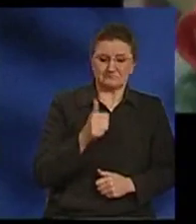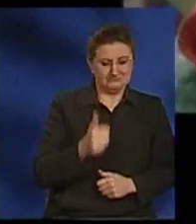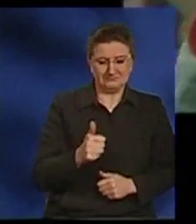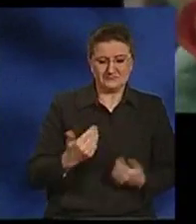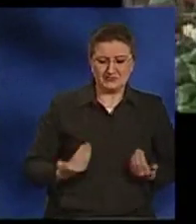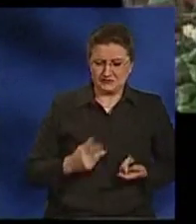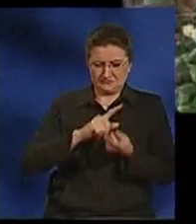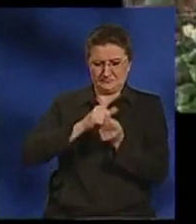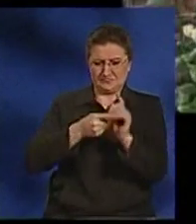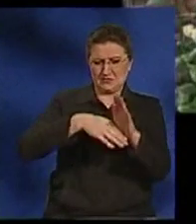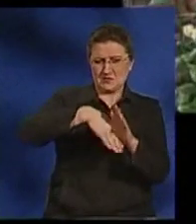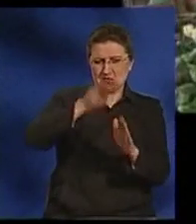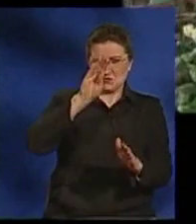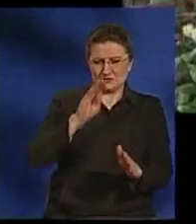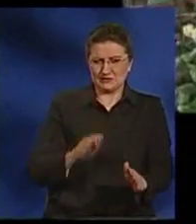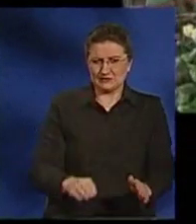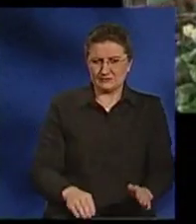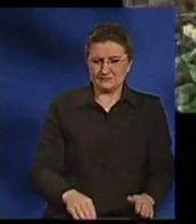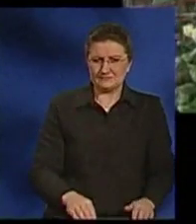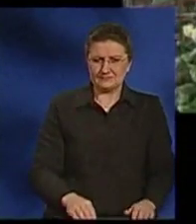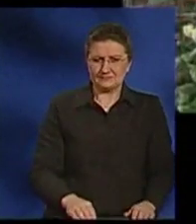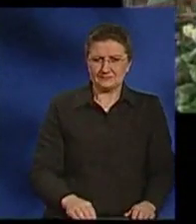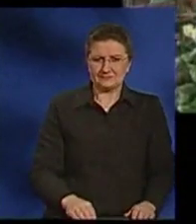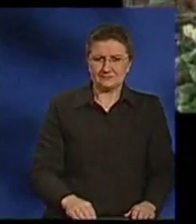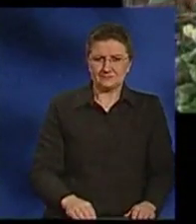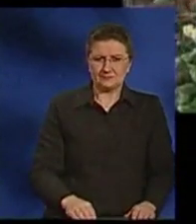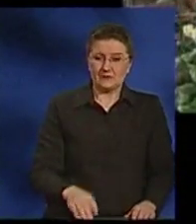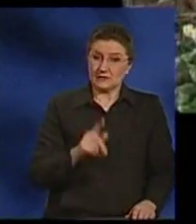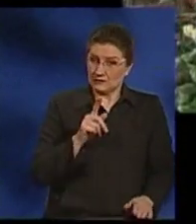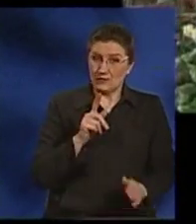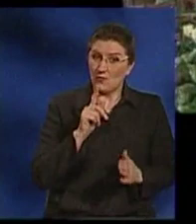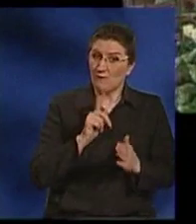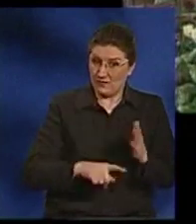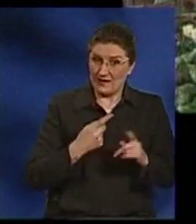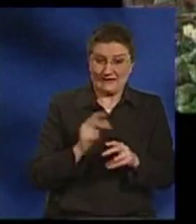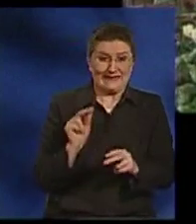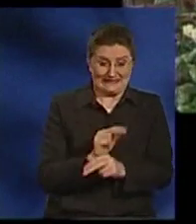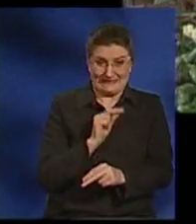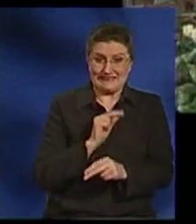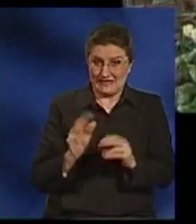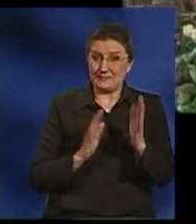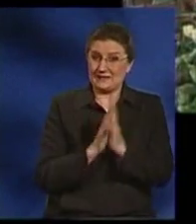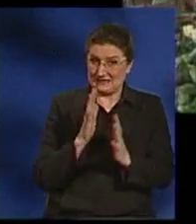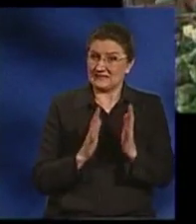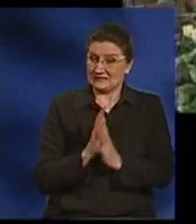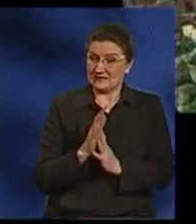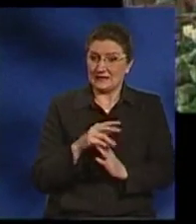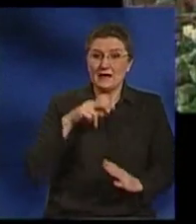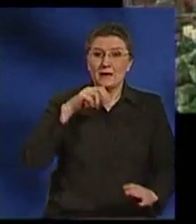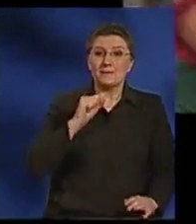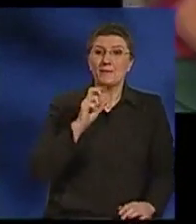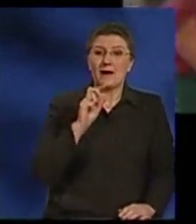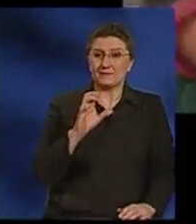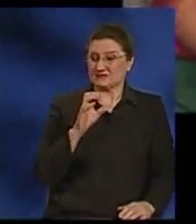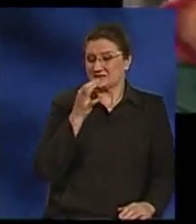переменилась. Как это? А ты уверен, что он целебный? Боюсь, папсу это не понравится. Ну,